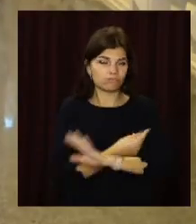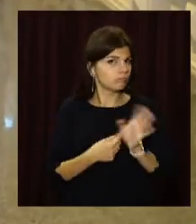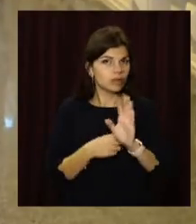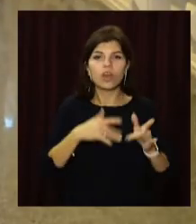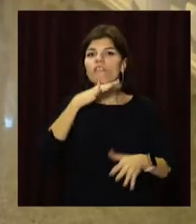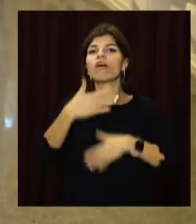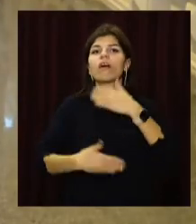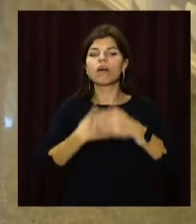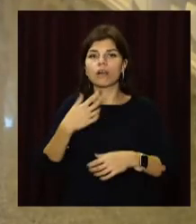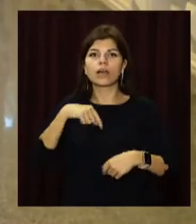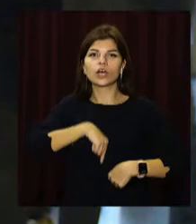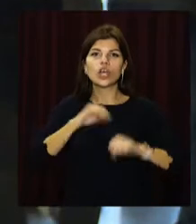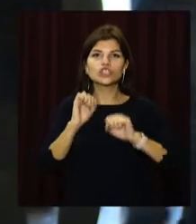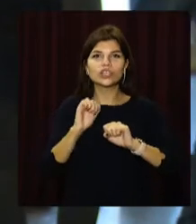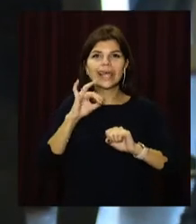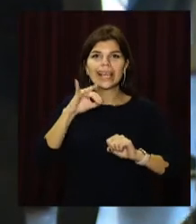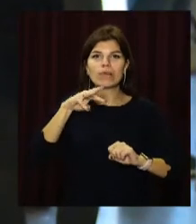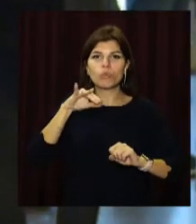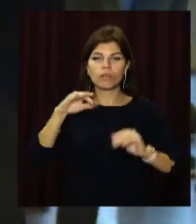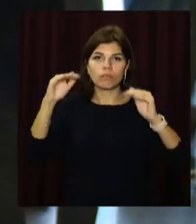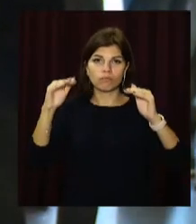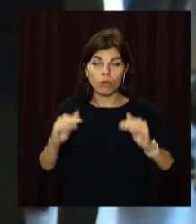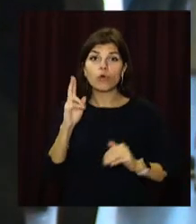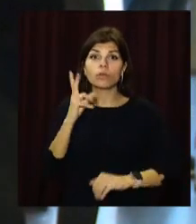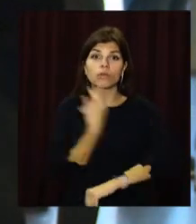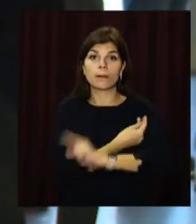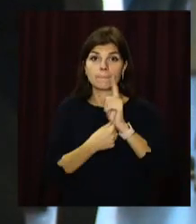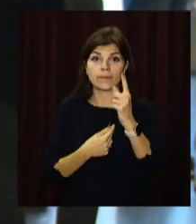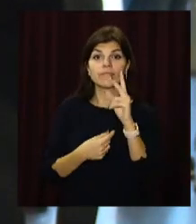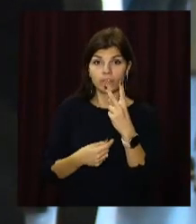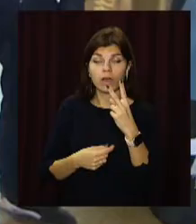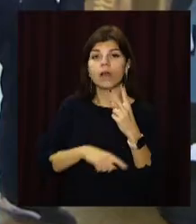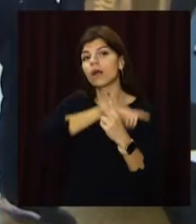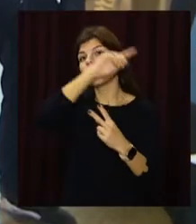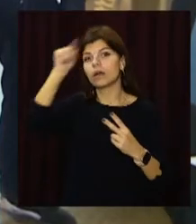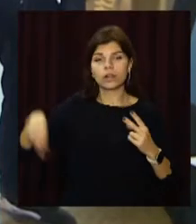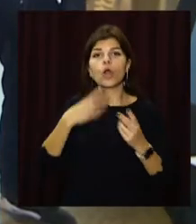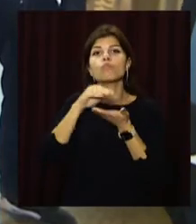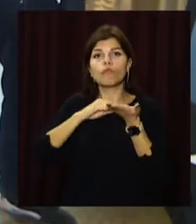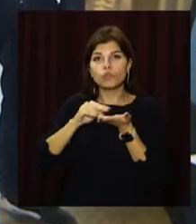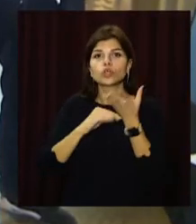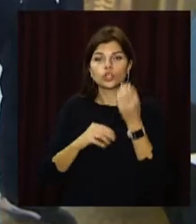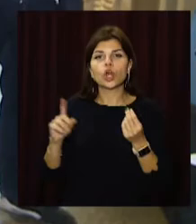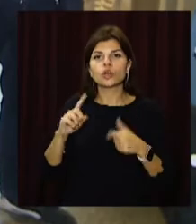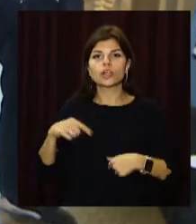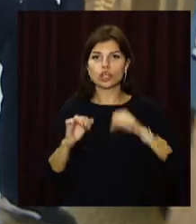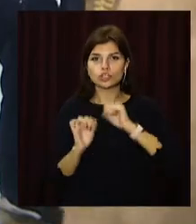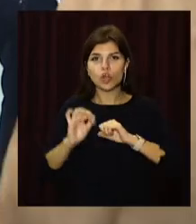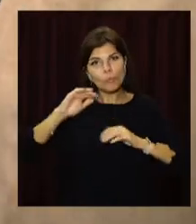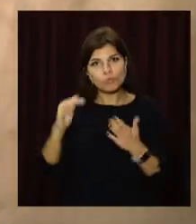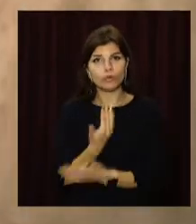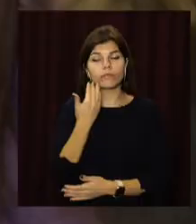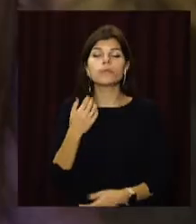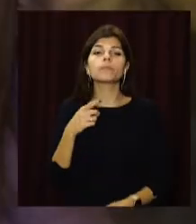час стає менше. Тому люди, які пройшли повний курс імунізації, мають повторно вакцинуватися, щоб поновити імунітет. При